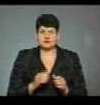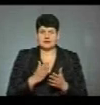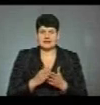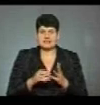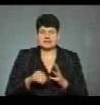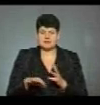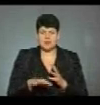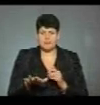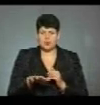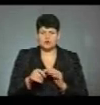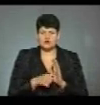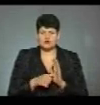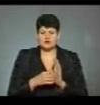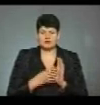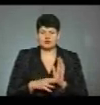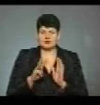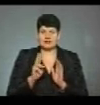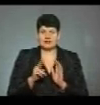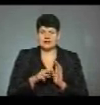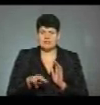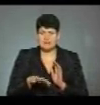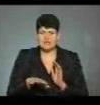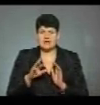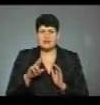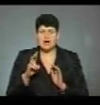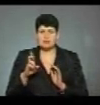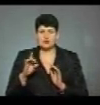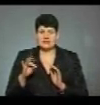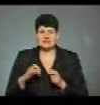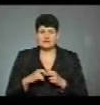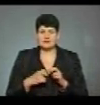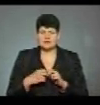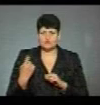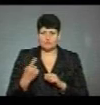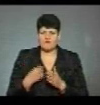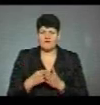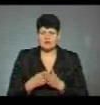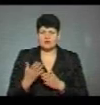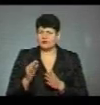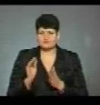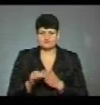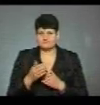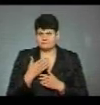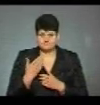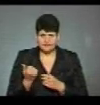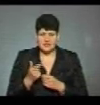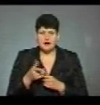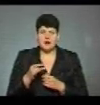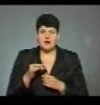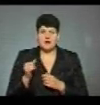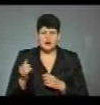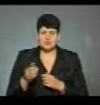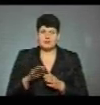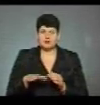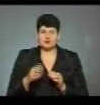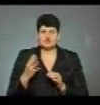земельна ділянка площею 693 квадратних метрів Яблуниці Івано-Франківської області, вартість якої не вказується. Гараж площею